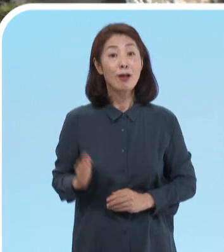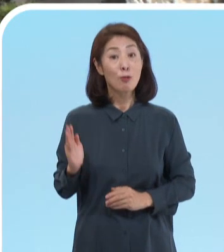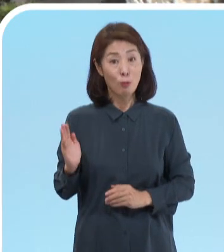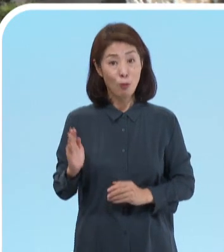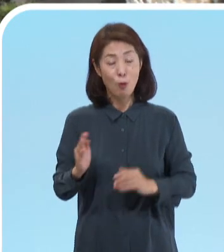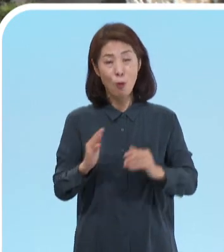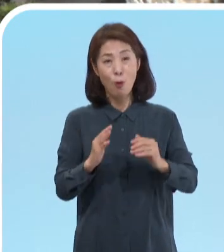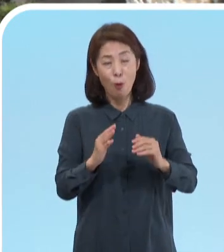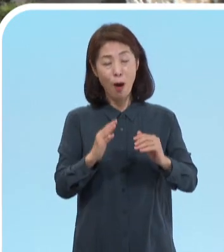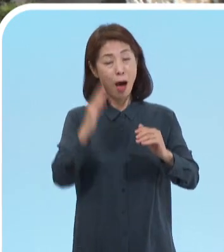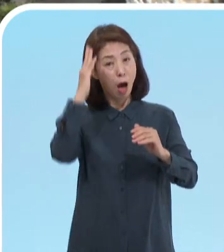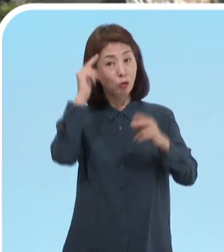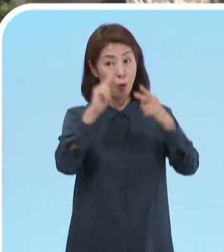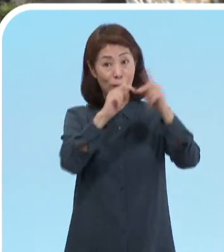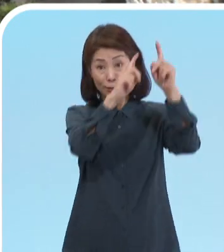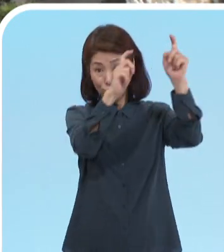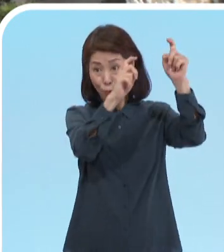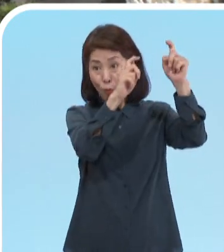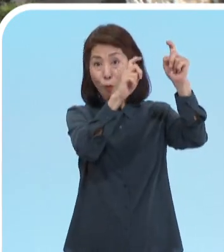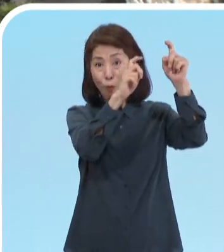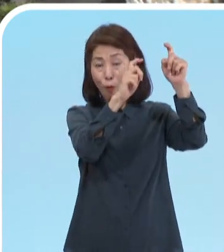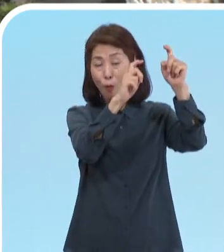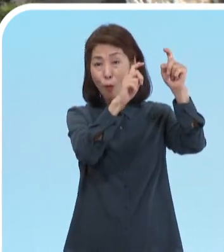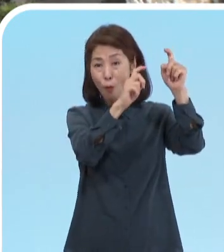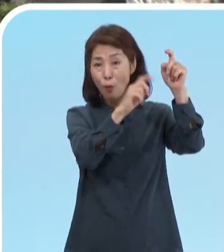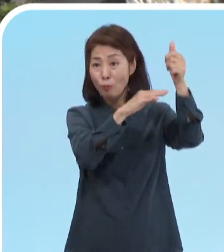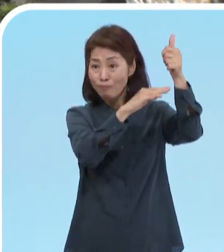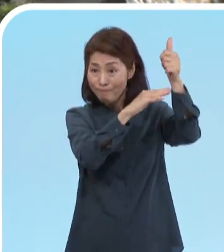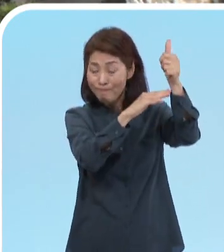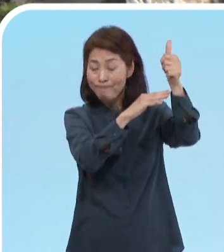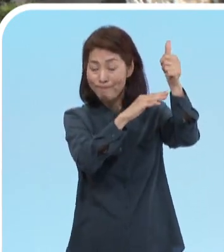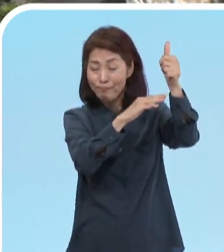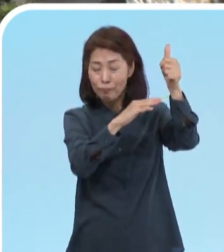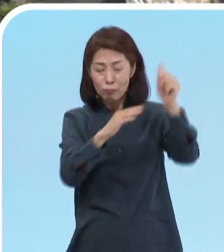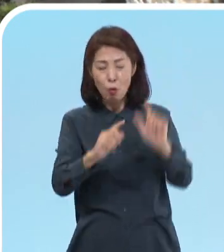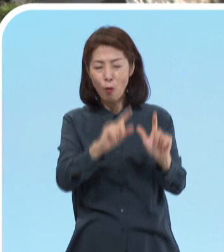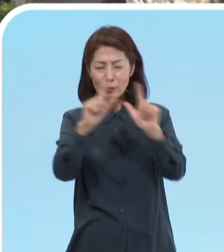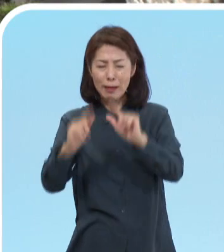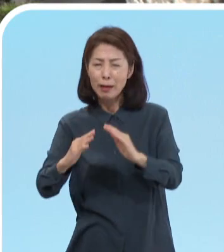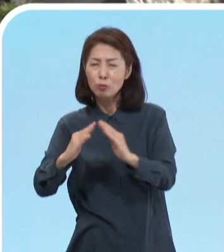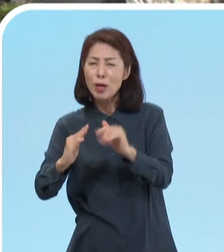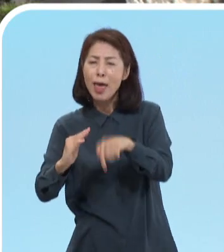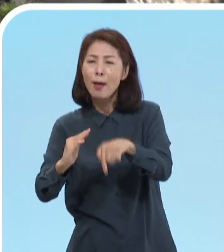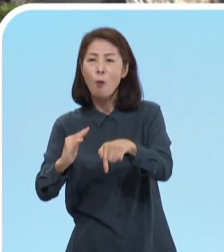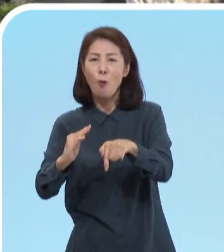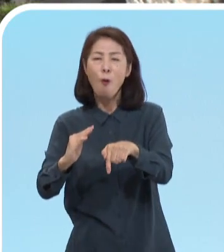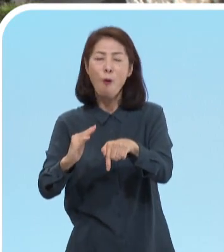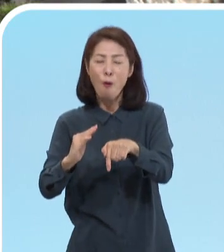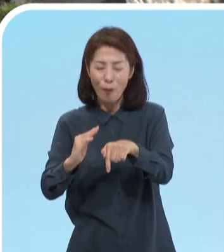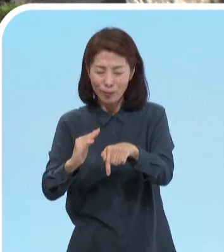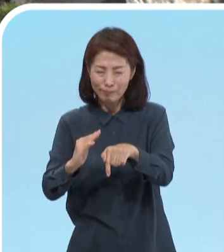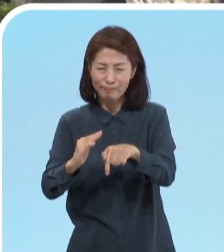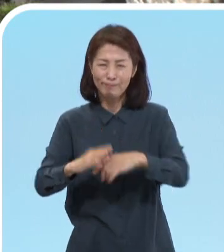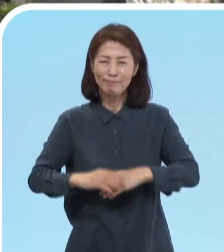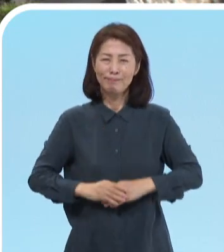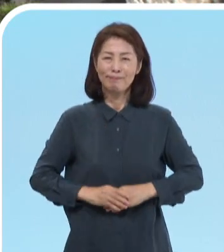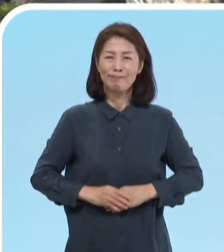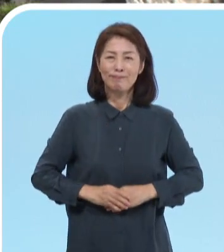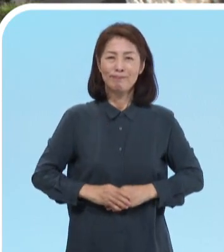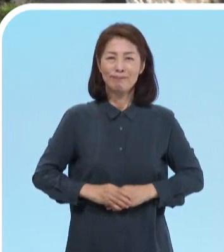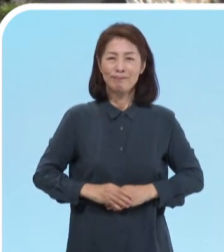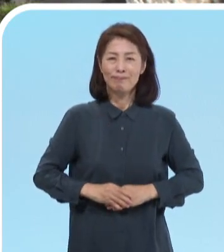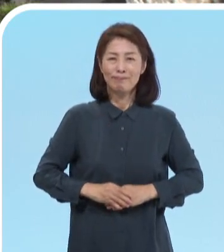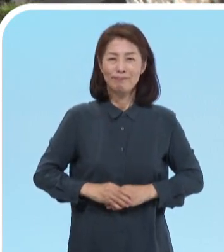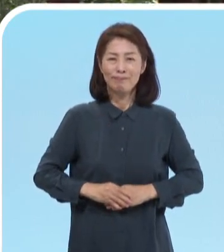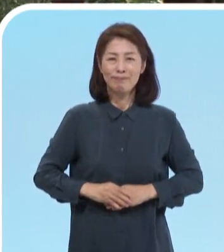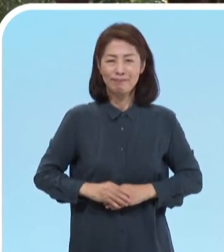こちらのお寺は黒井城の下館跡なんです。下館とは山の下にある城主の住居のことなんですって